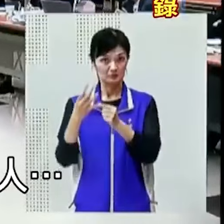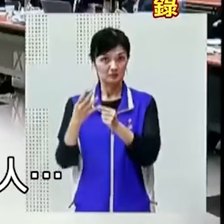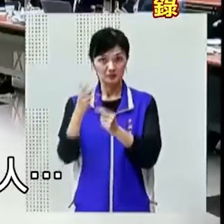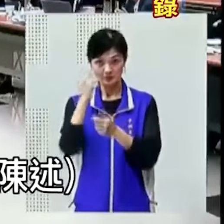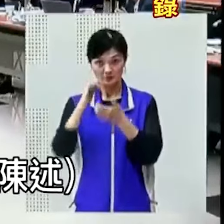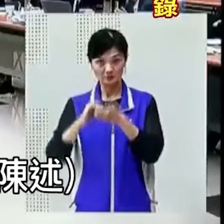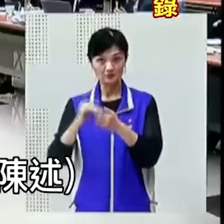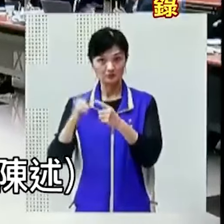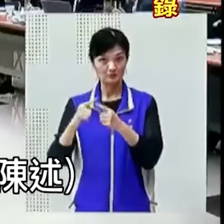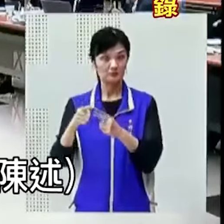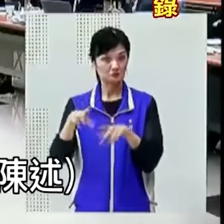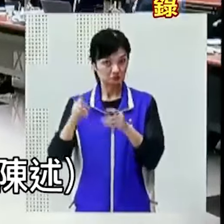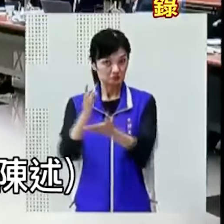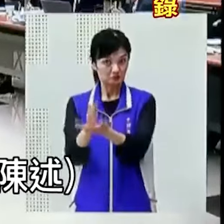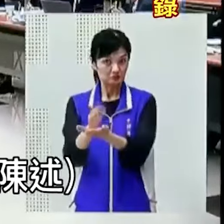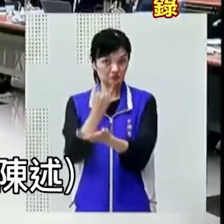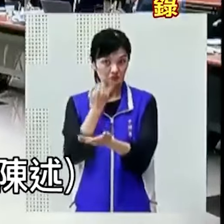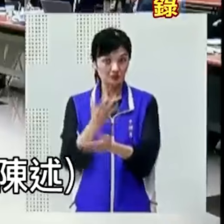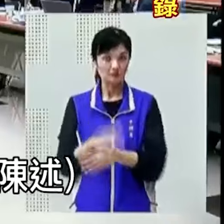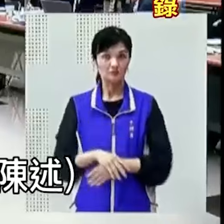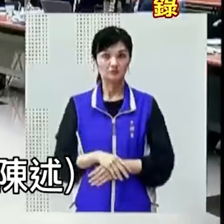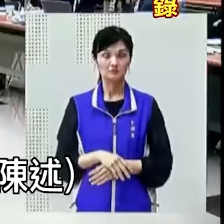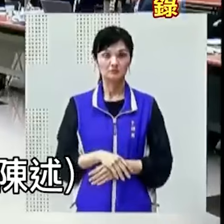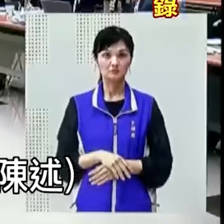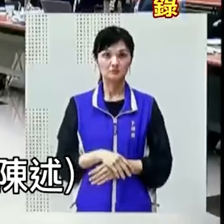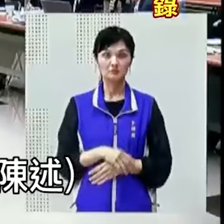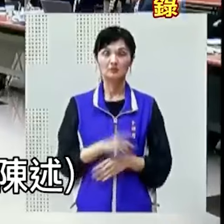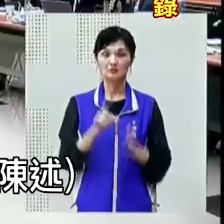个鉴定人说， 同时鉴定人同时